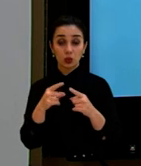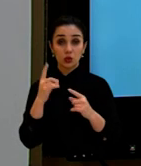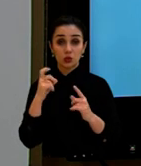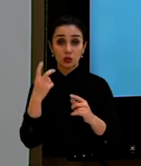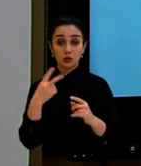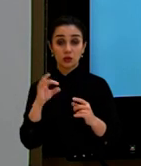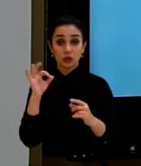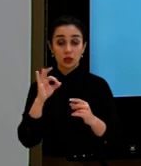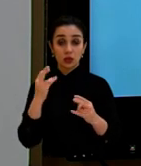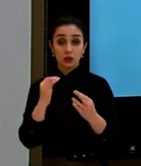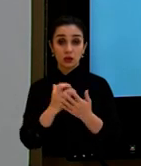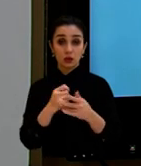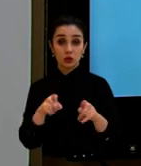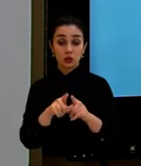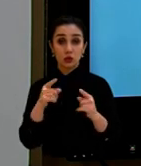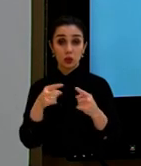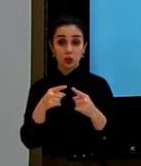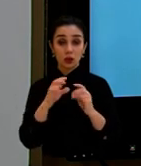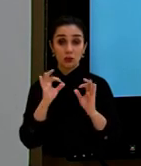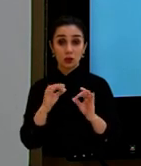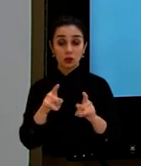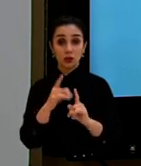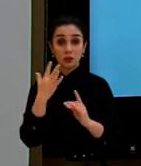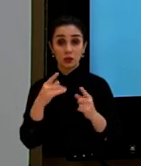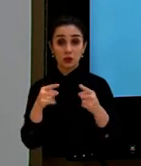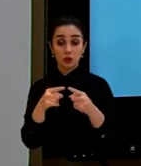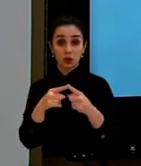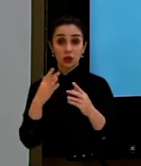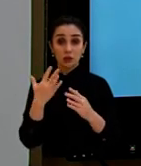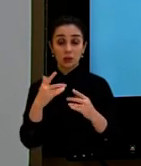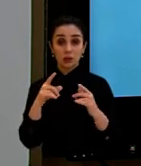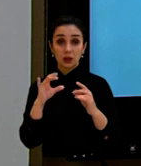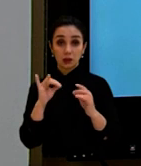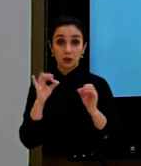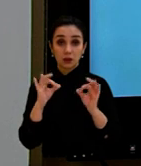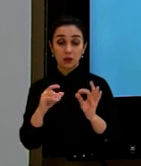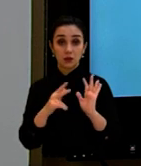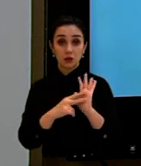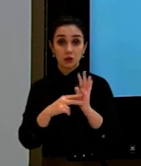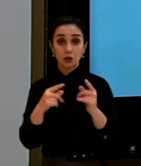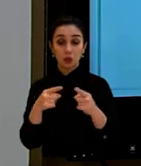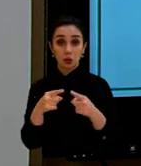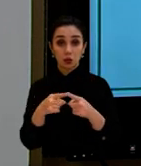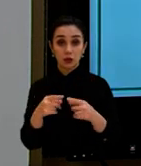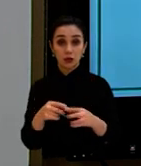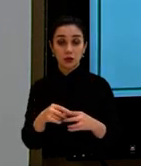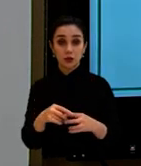градусов. Также находим углы правильного пятиугольника и правильного восьмиугольника.